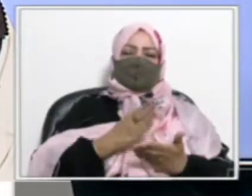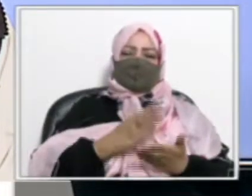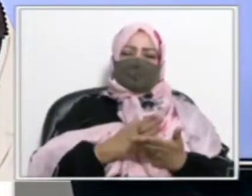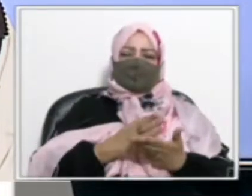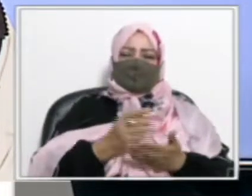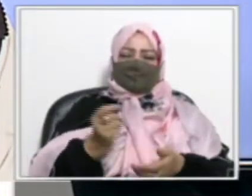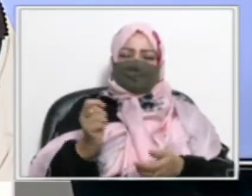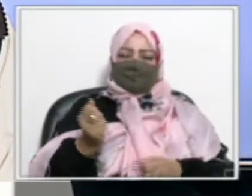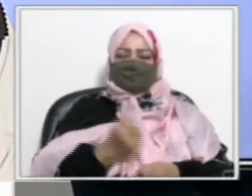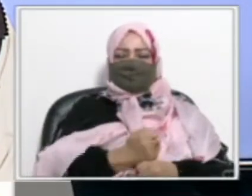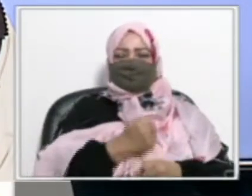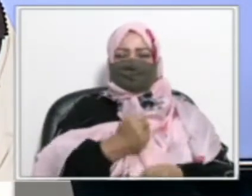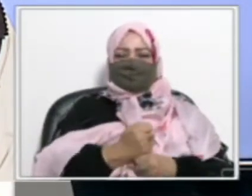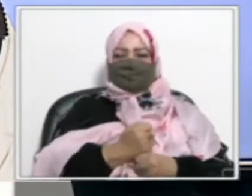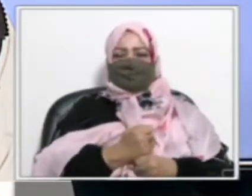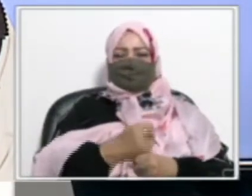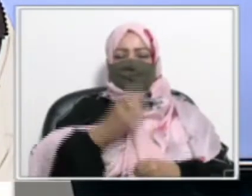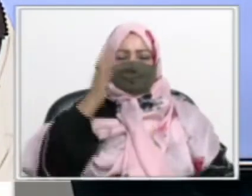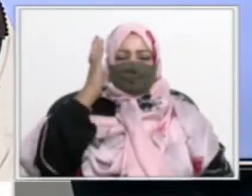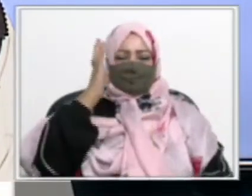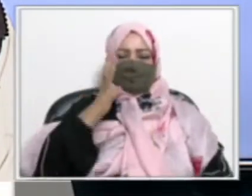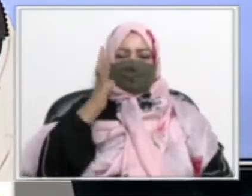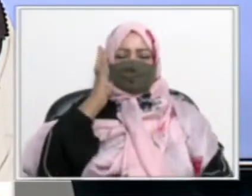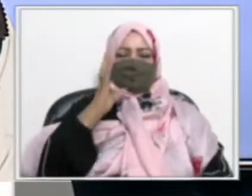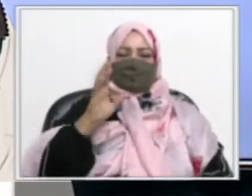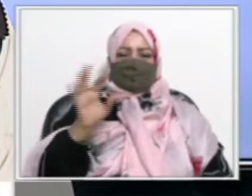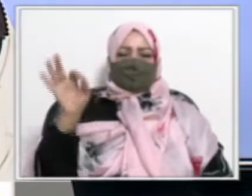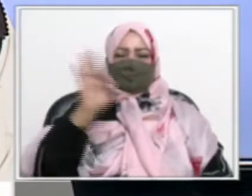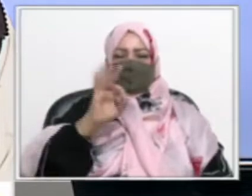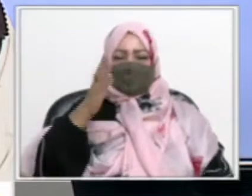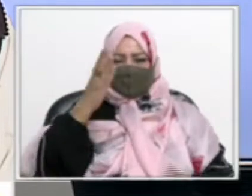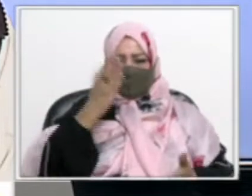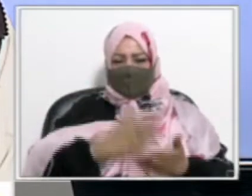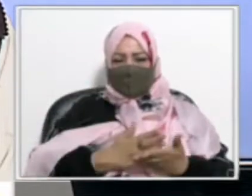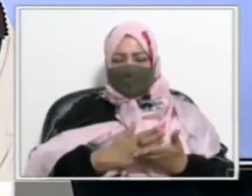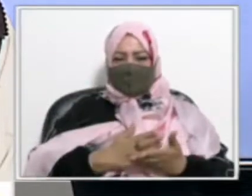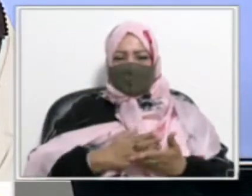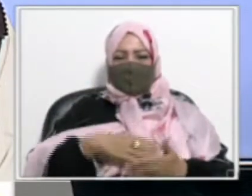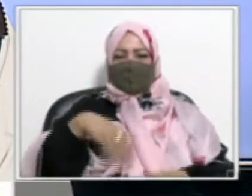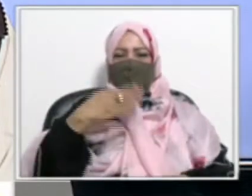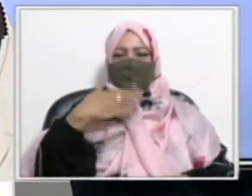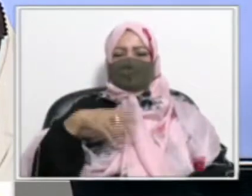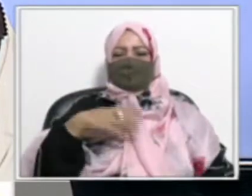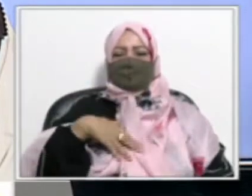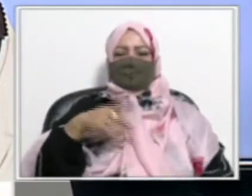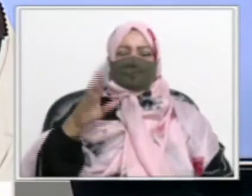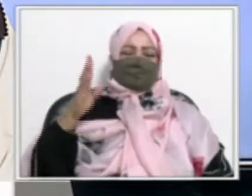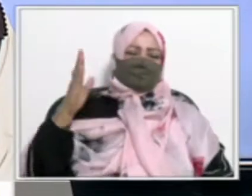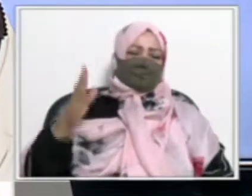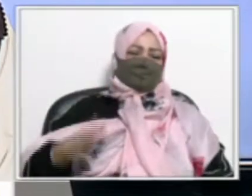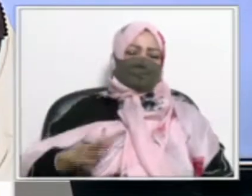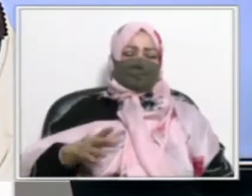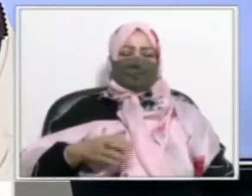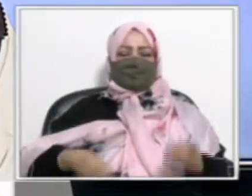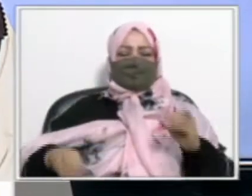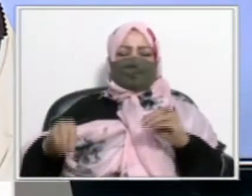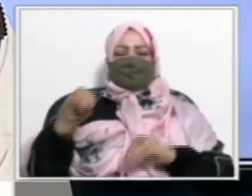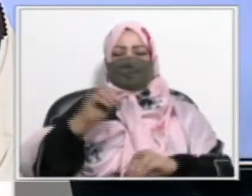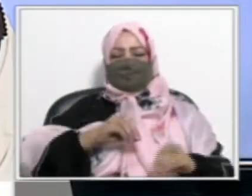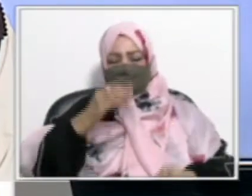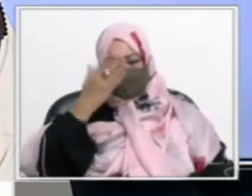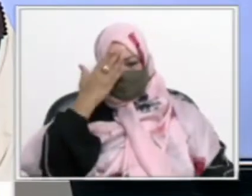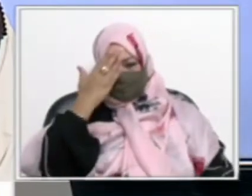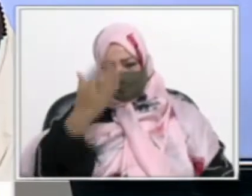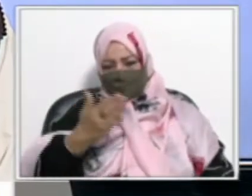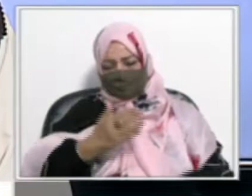تصلحه بسجود قبلي، قبل أن تسلم، كأن هذا النقص أجبر قبل أن تخرج من الصلاة كي